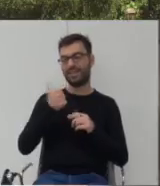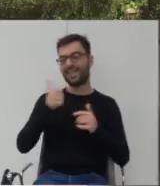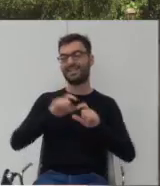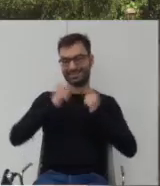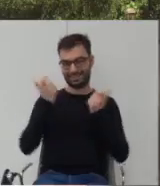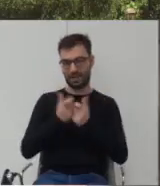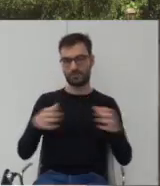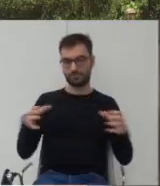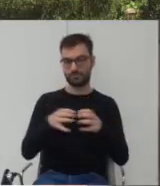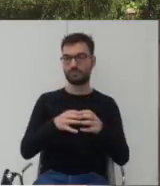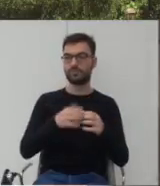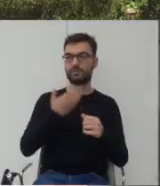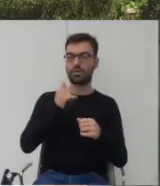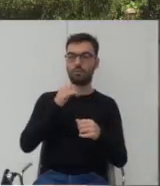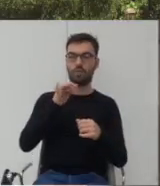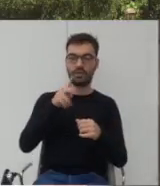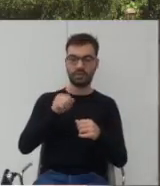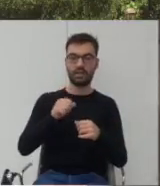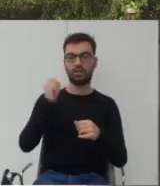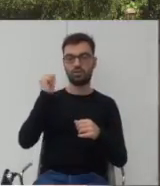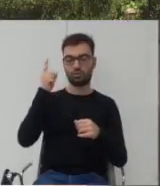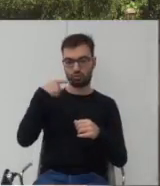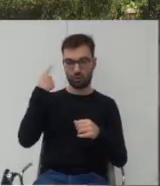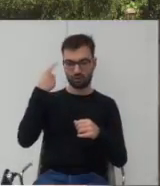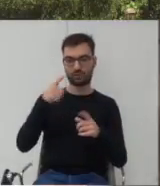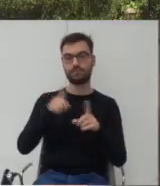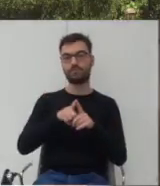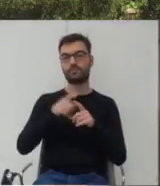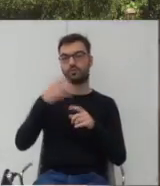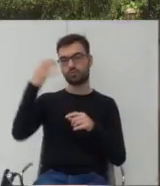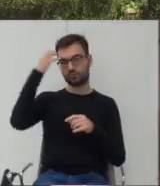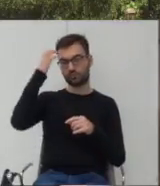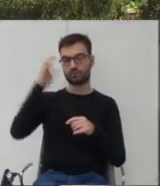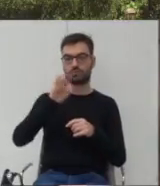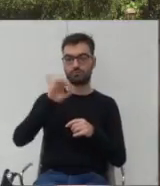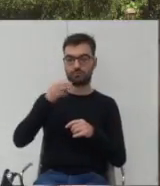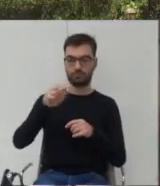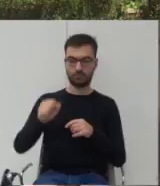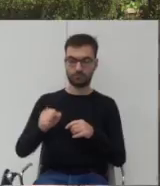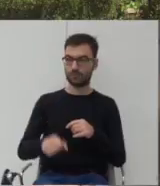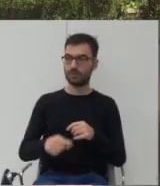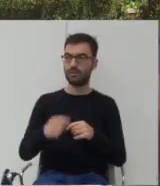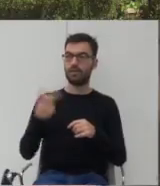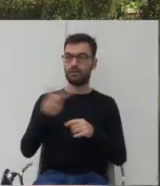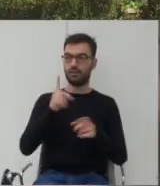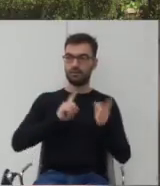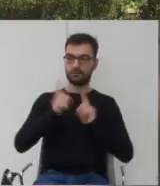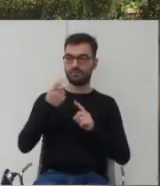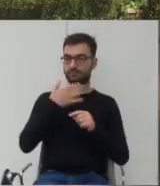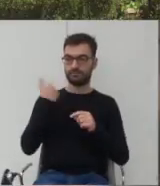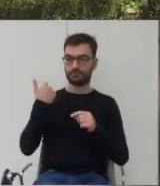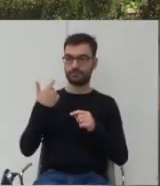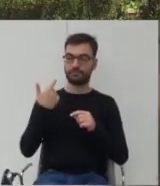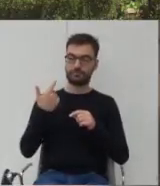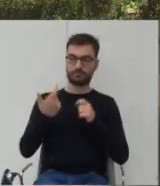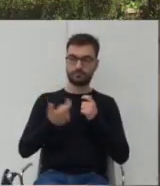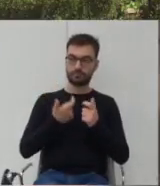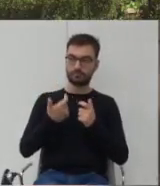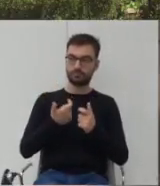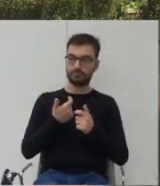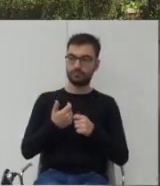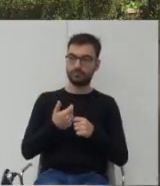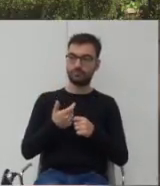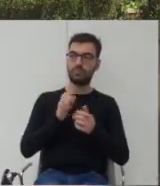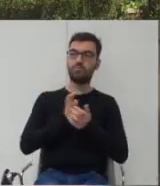jednym ogrodem. Ogród Motyka i Słońca i Ogród Królowej Bony. Ogrody, które w dużej mierze nie mają